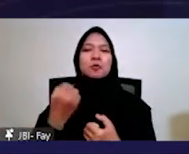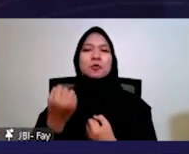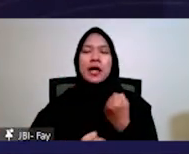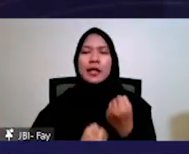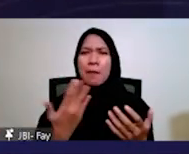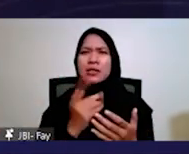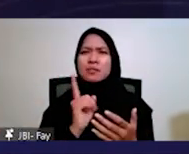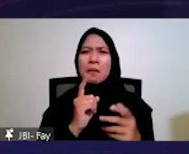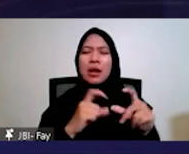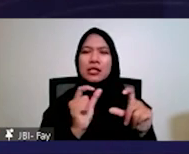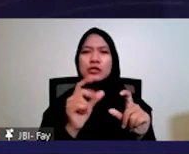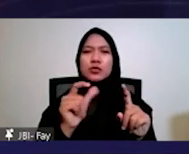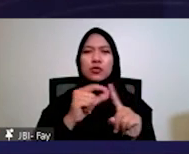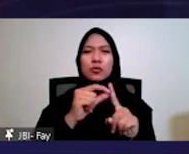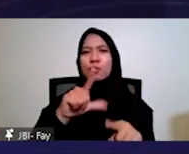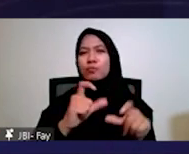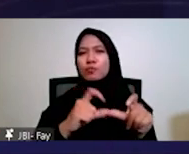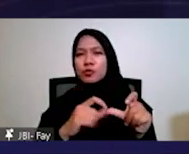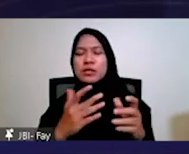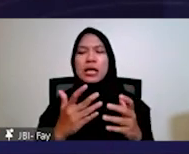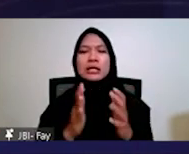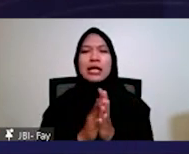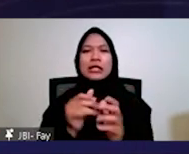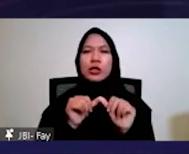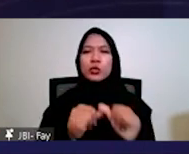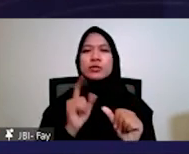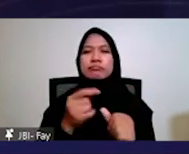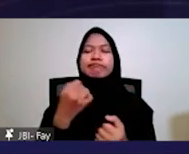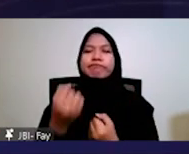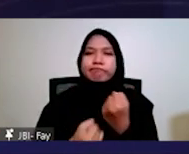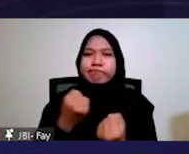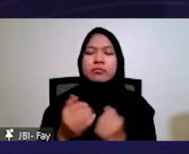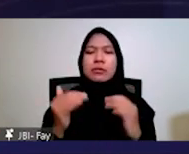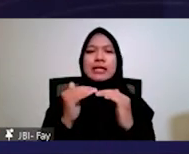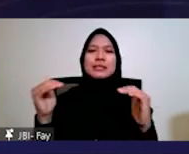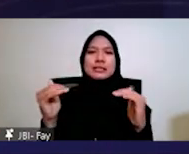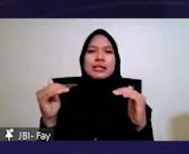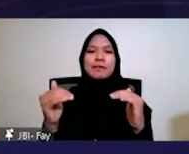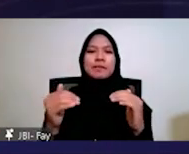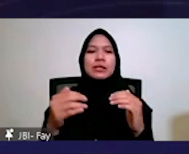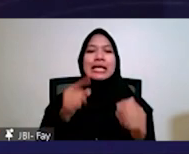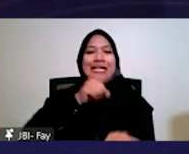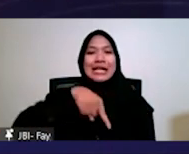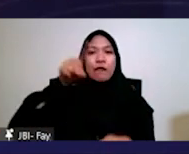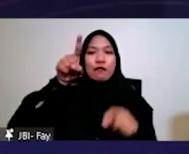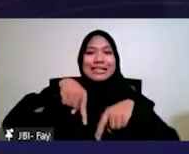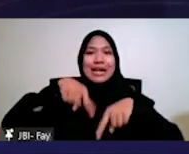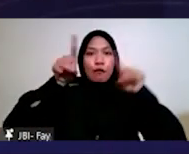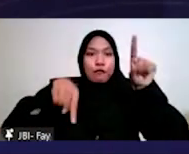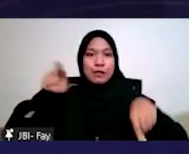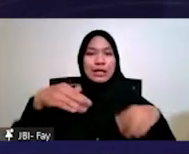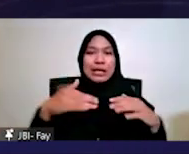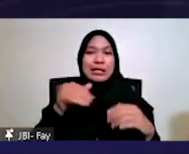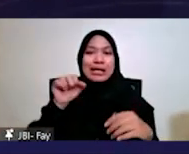nashrus dari neraca pembayaran dan juga terus kita melakukan stabilisasi grafik kanan bawah itu kredit juga tubuh